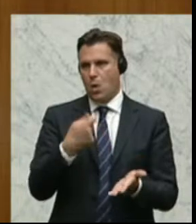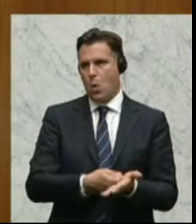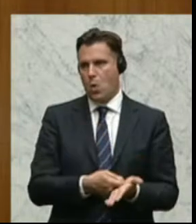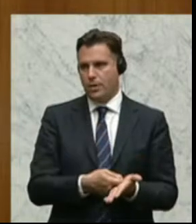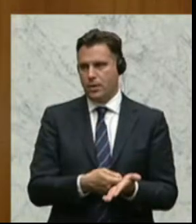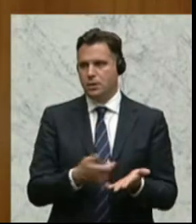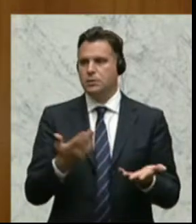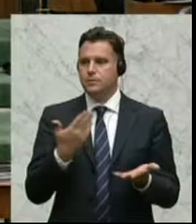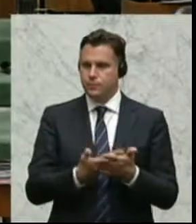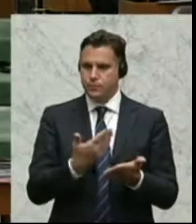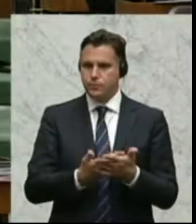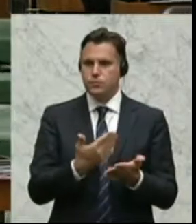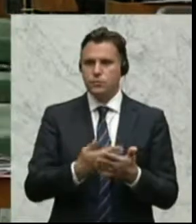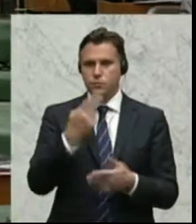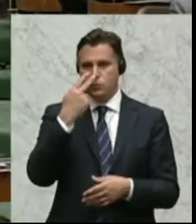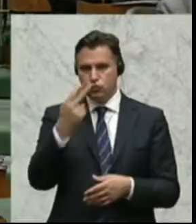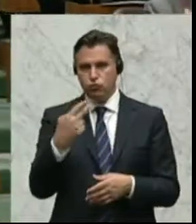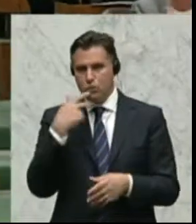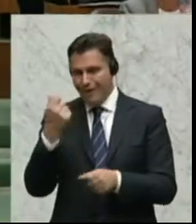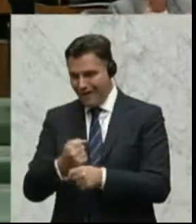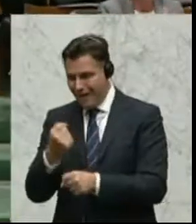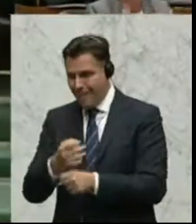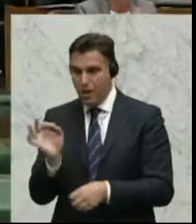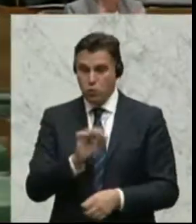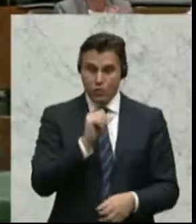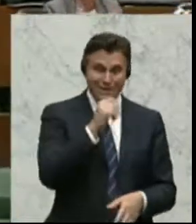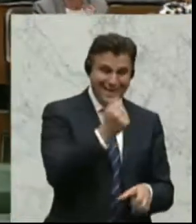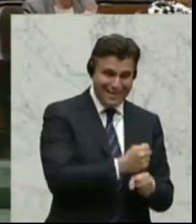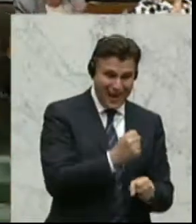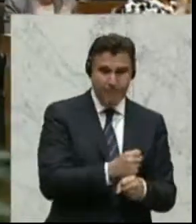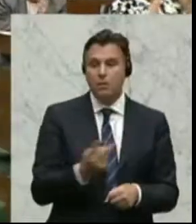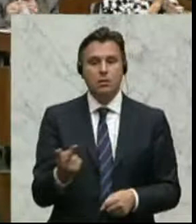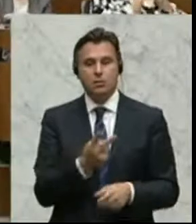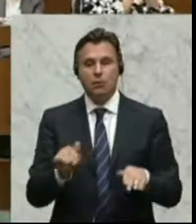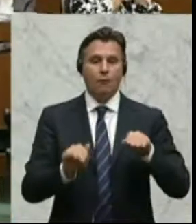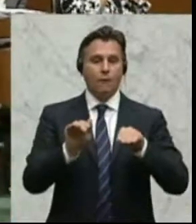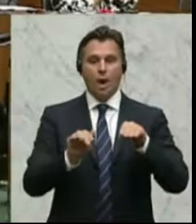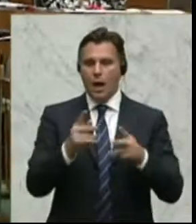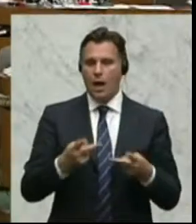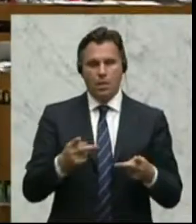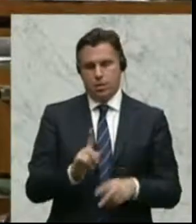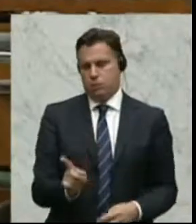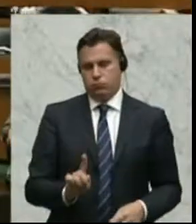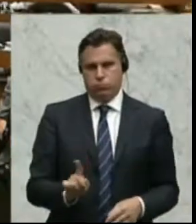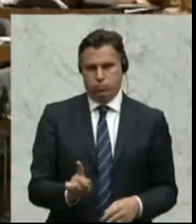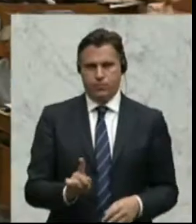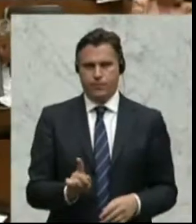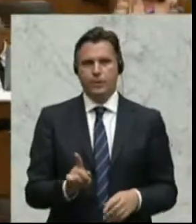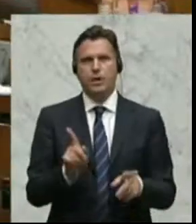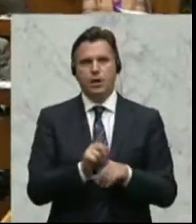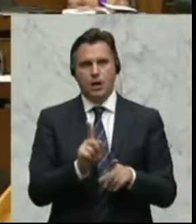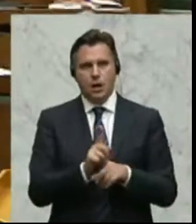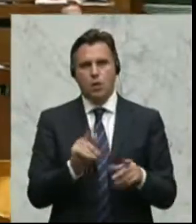zwischen denen, die arbeiten und nicht arbeiten, da gehört etwas gemacht. Und ich möchte natürlich auch ein einfaches, ein neues